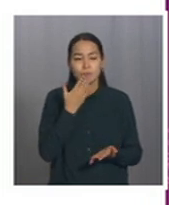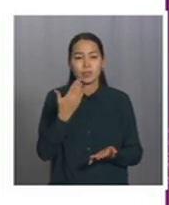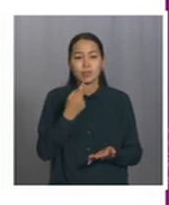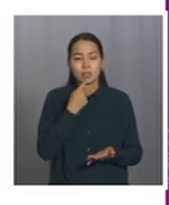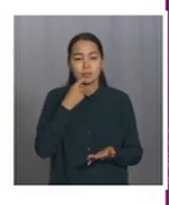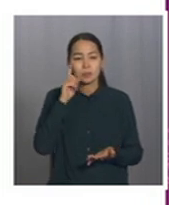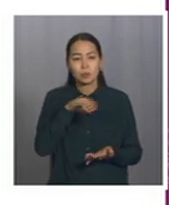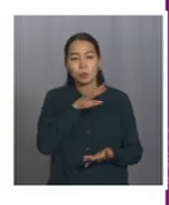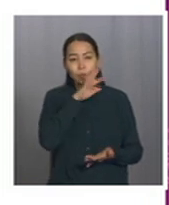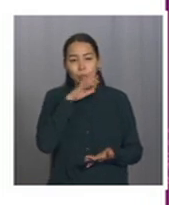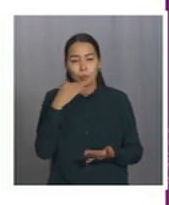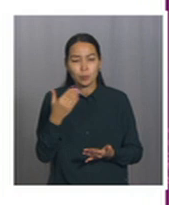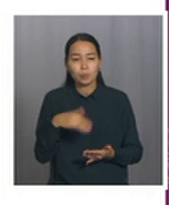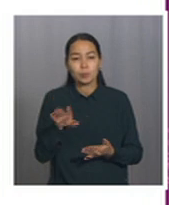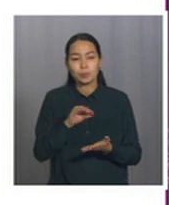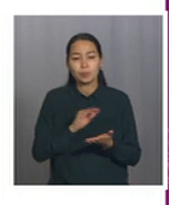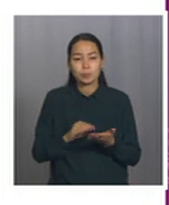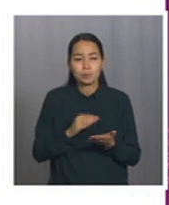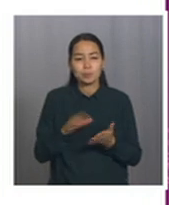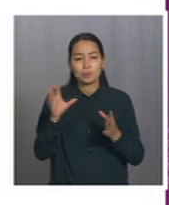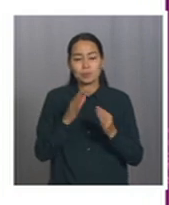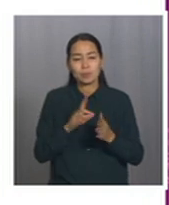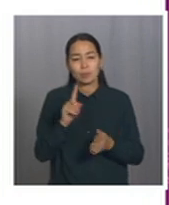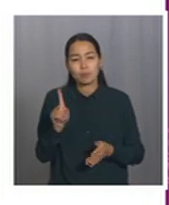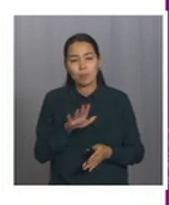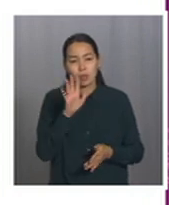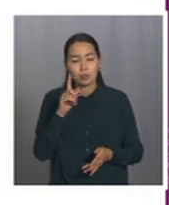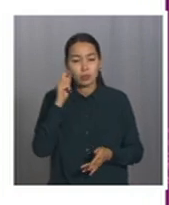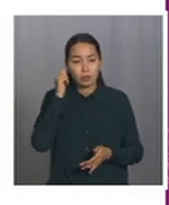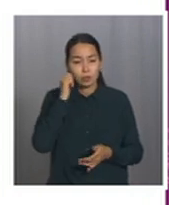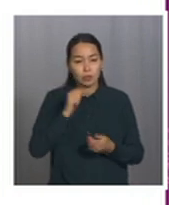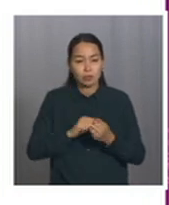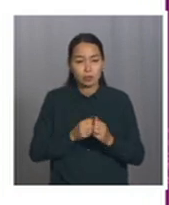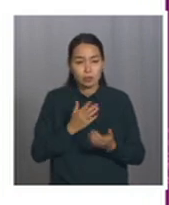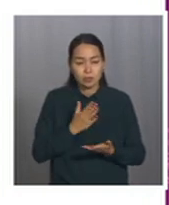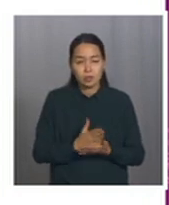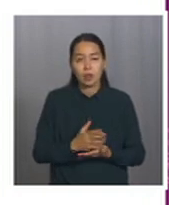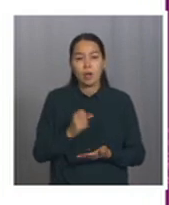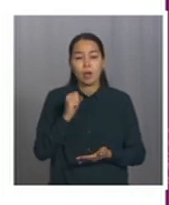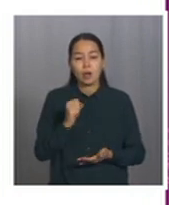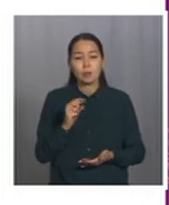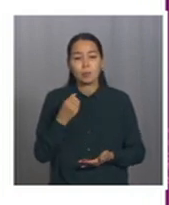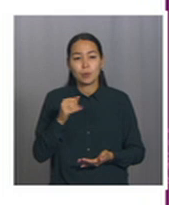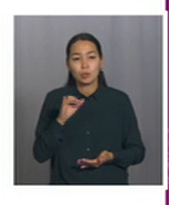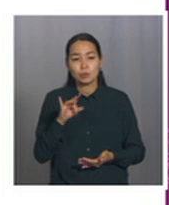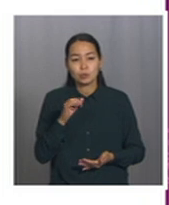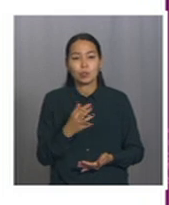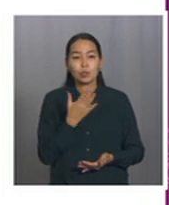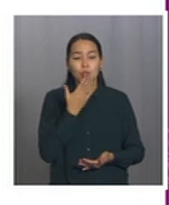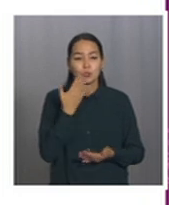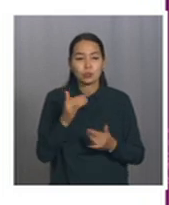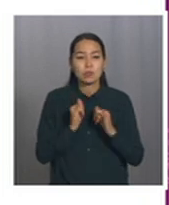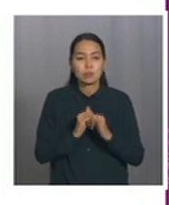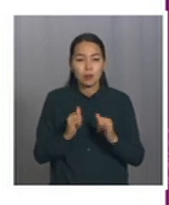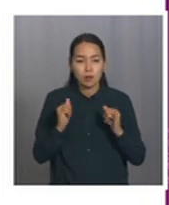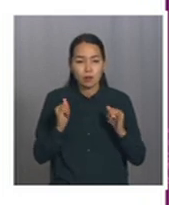түпкілікті темір қазық болар мәңгілік үлестер. Ахмет Байтұрсынұлы ұлттық дамудың